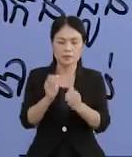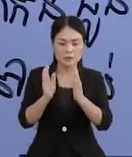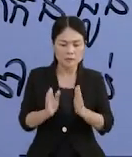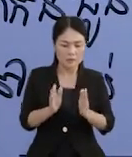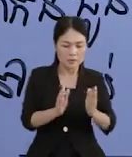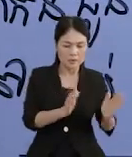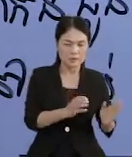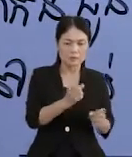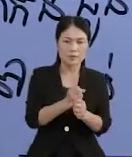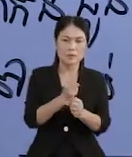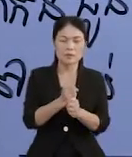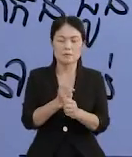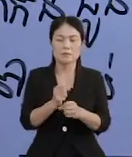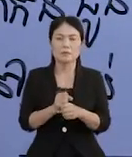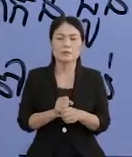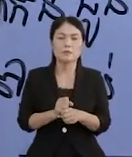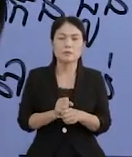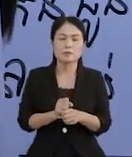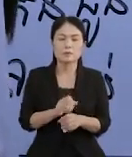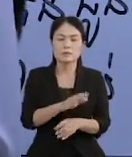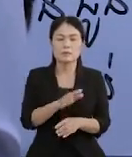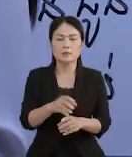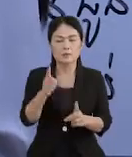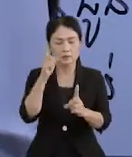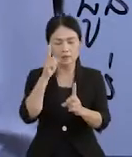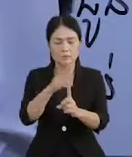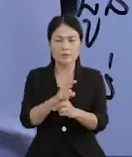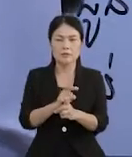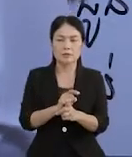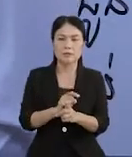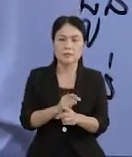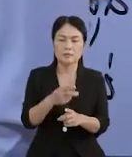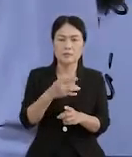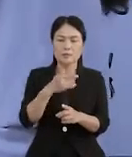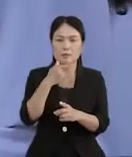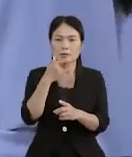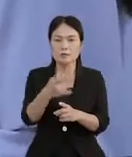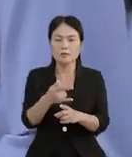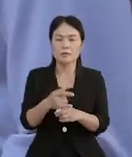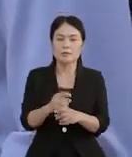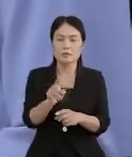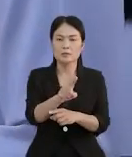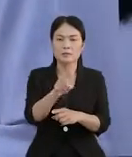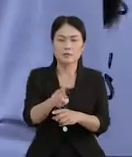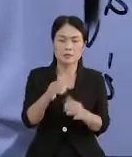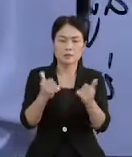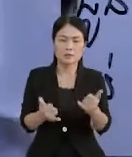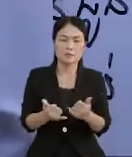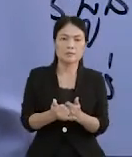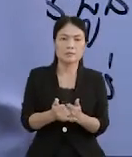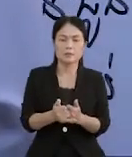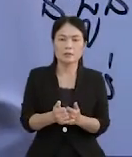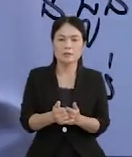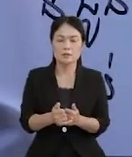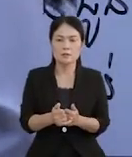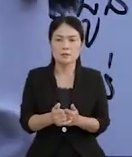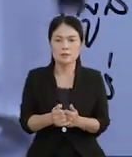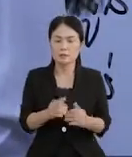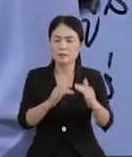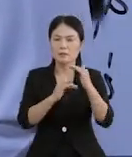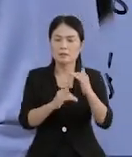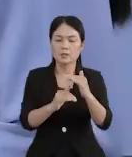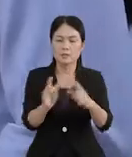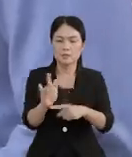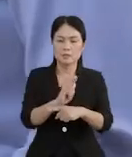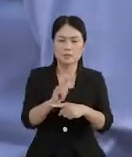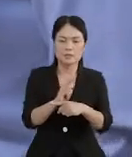cả làm bay phơ phản cá cứ con bắt đầu từ lơ bầm ráp hai nước sầm nuối rồi dương mô cầm nọt